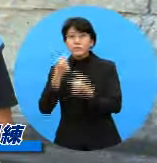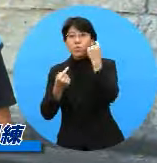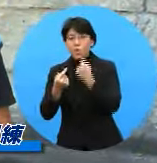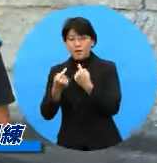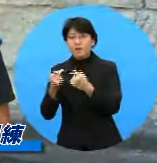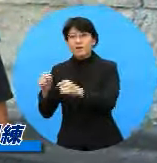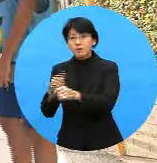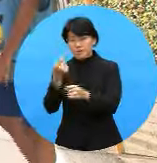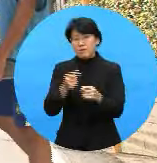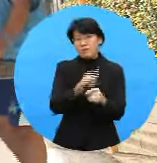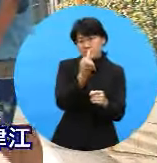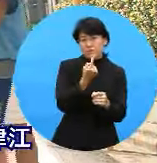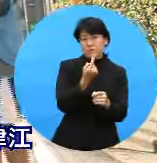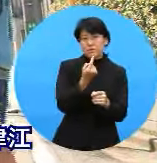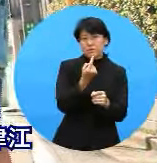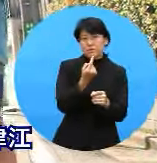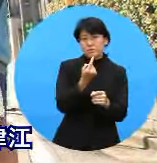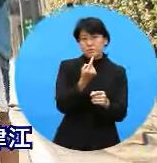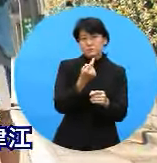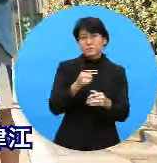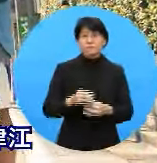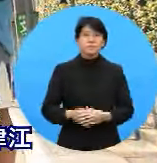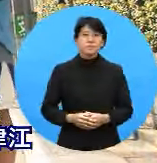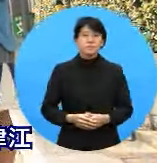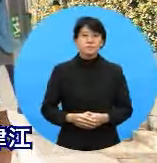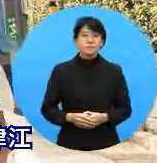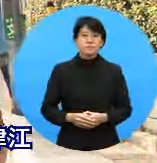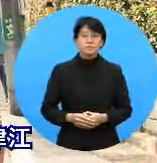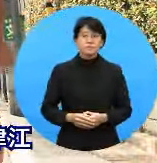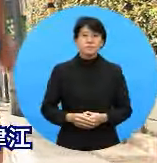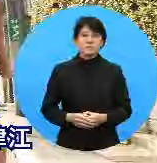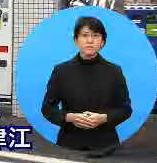件や傷害事件が発生しています。